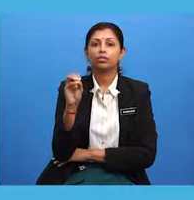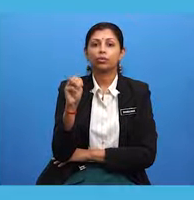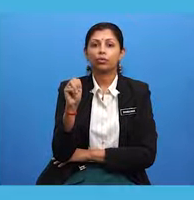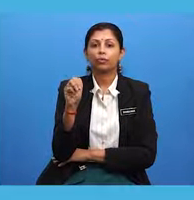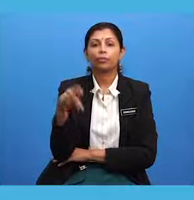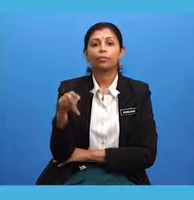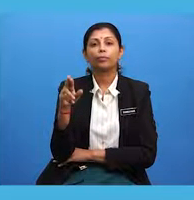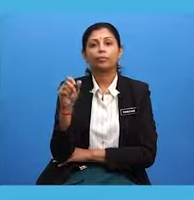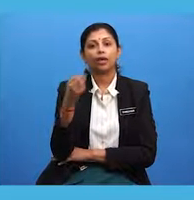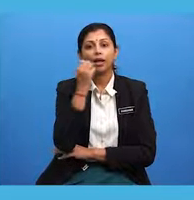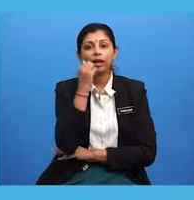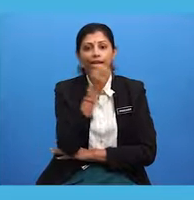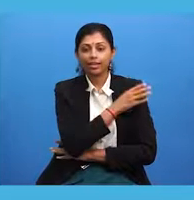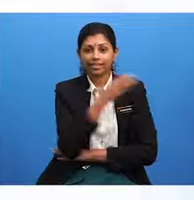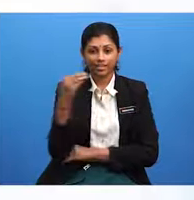dan putus haid.